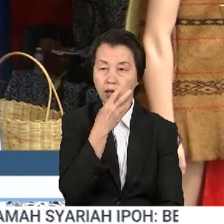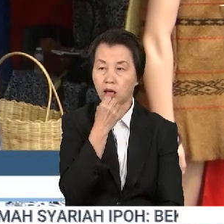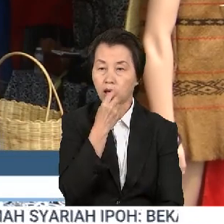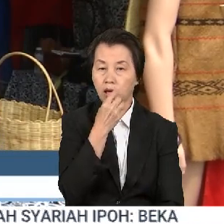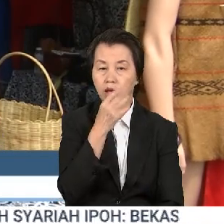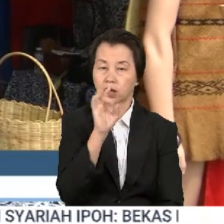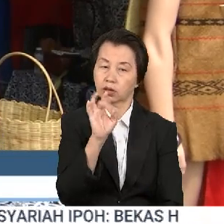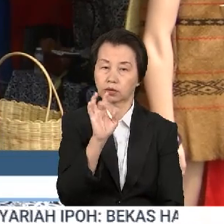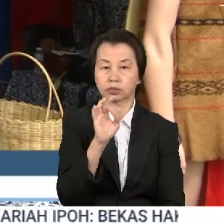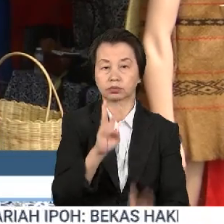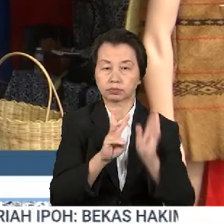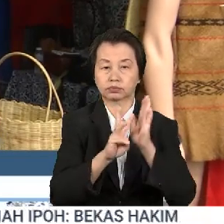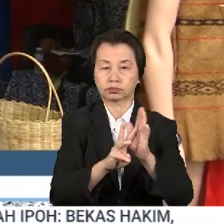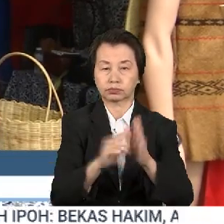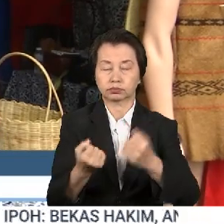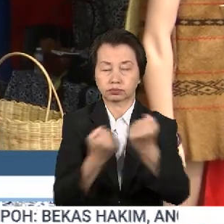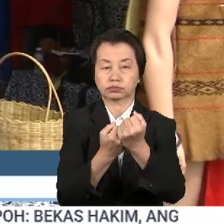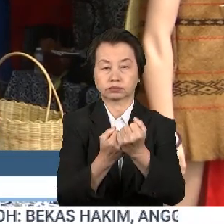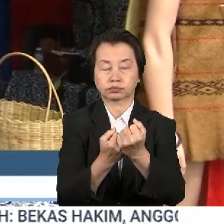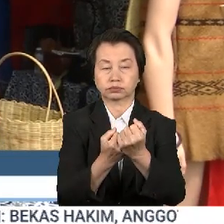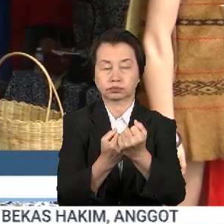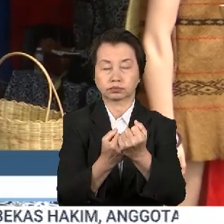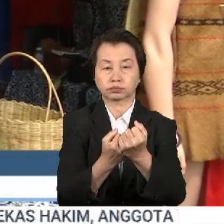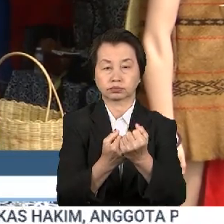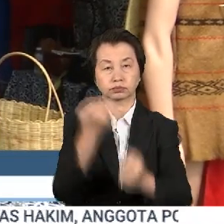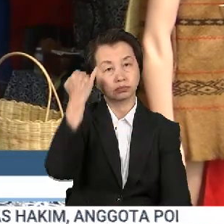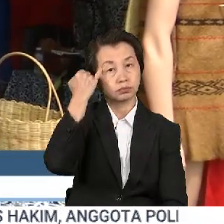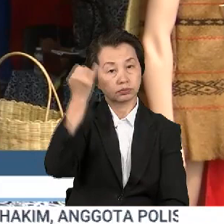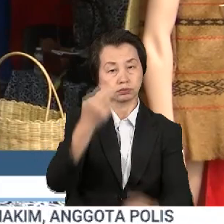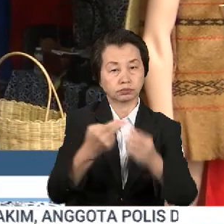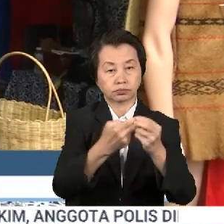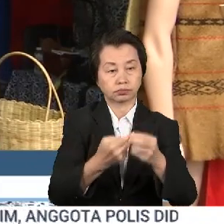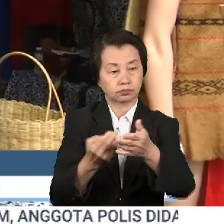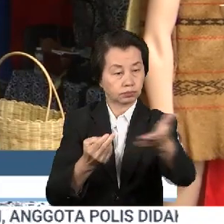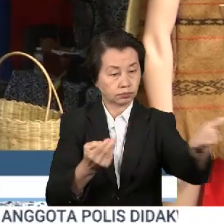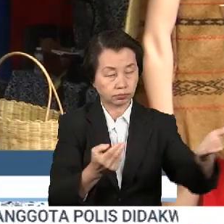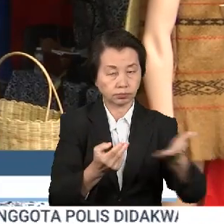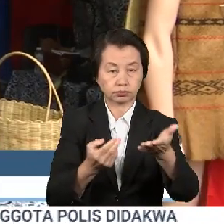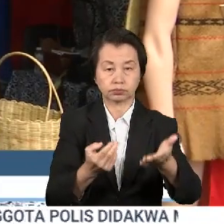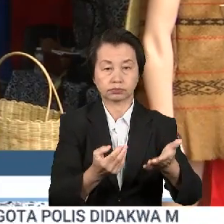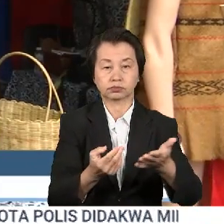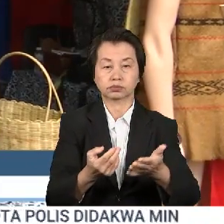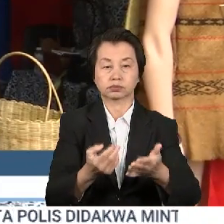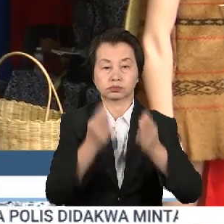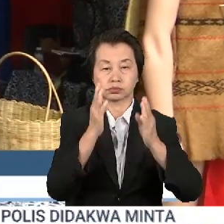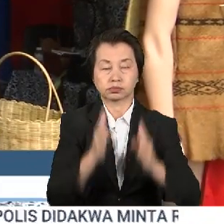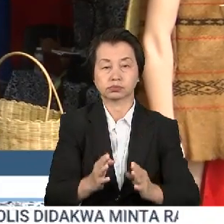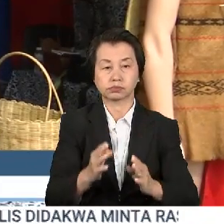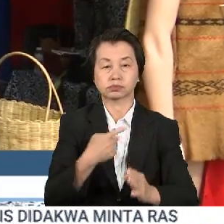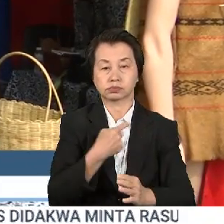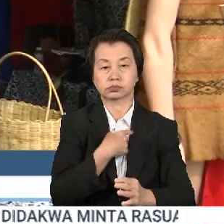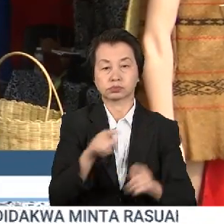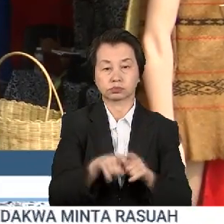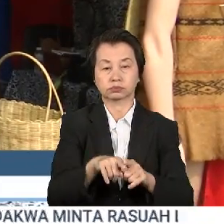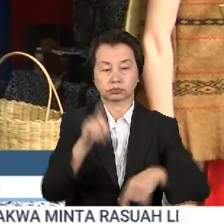salah satu etnik yang menyokonglah idea perpaduan ini di kalangan bangsa kita yang